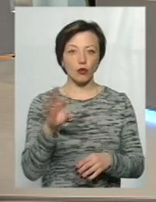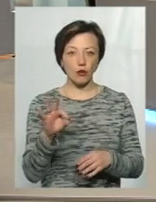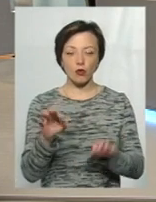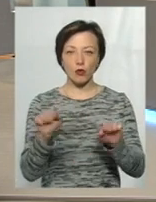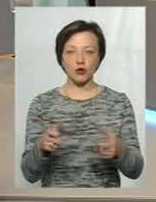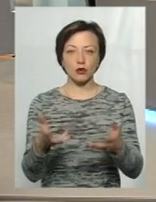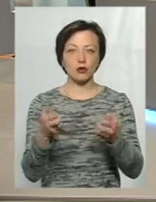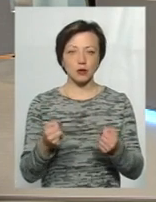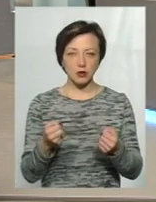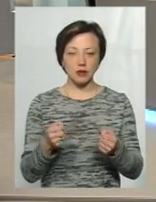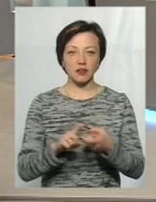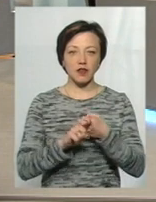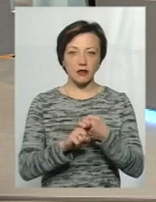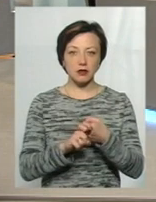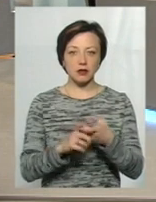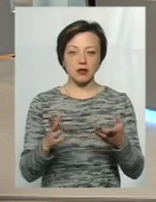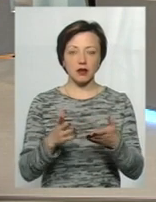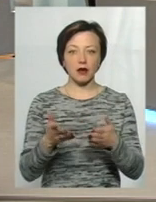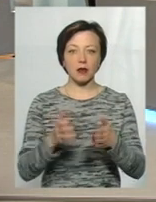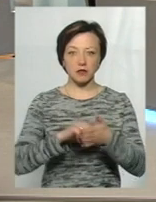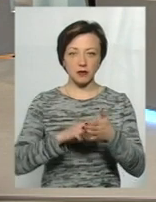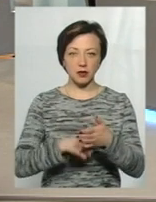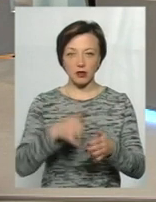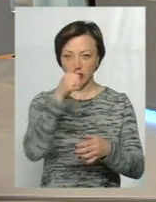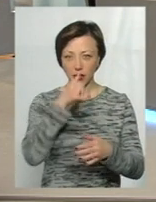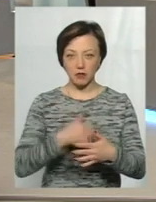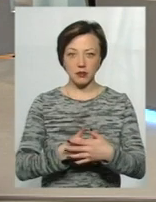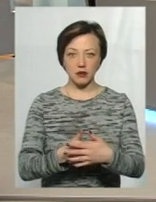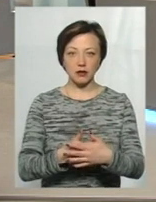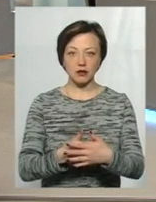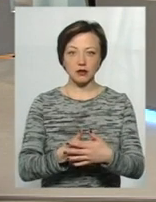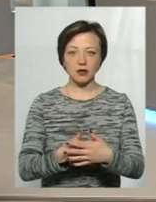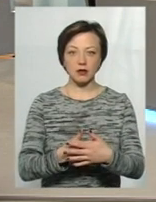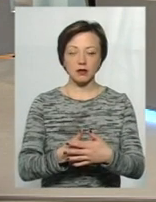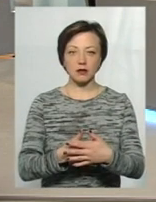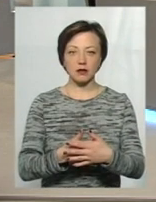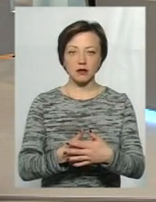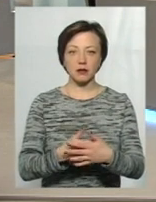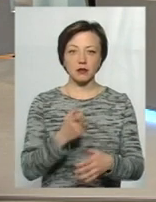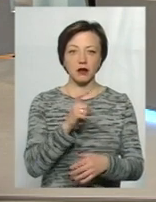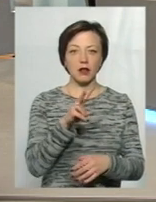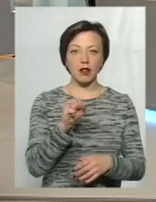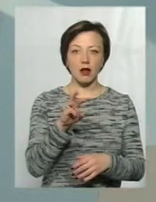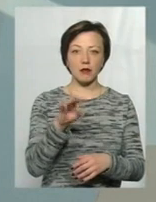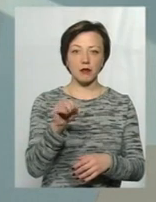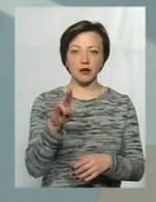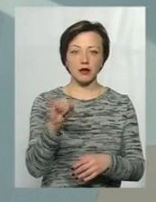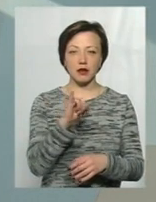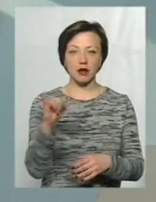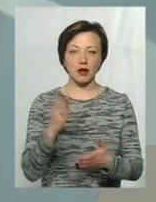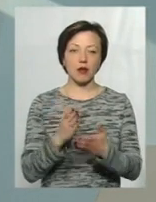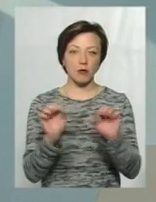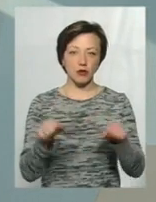можна отримати інфекцію, яка викличе непліддя теж трубне, там, припустимо, хламідії ті ж, так? А можна